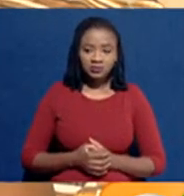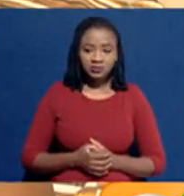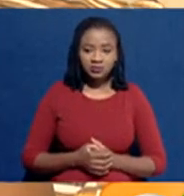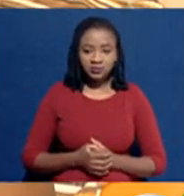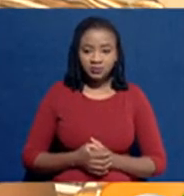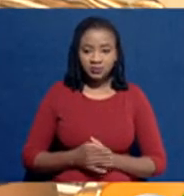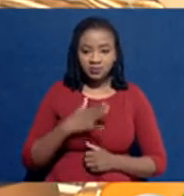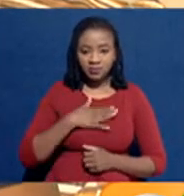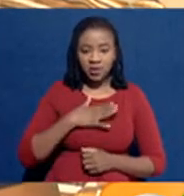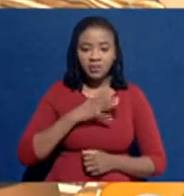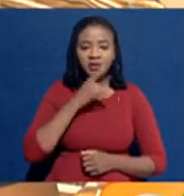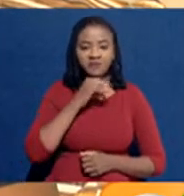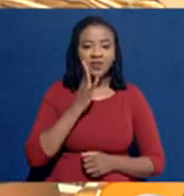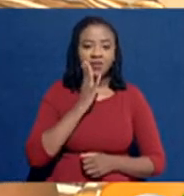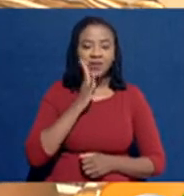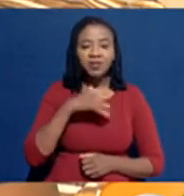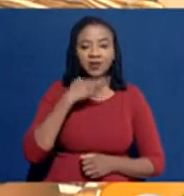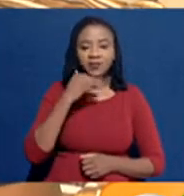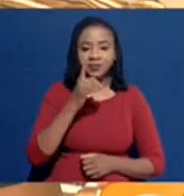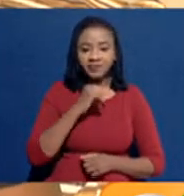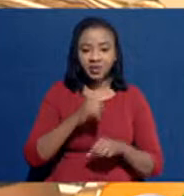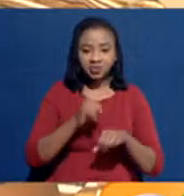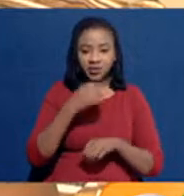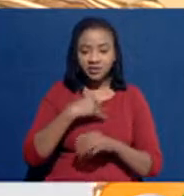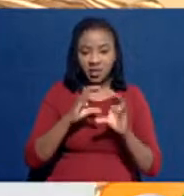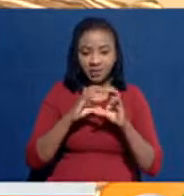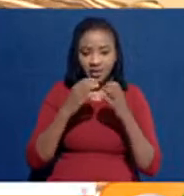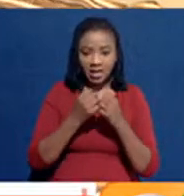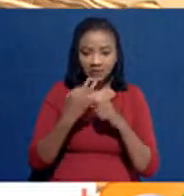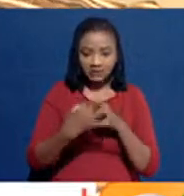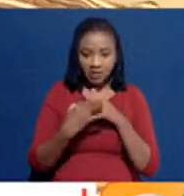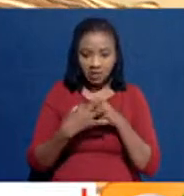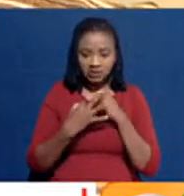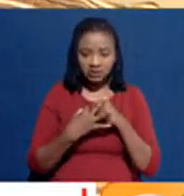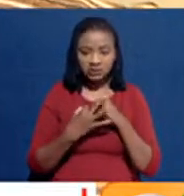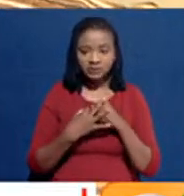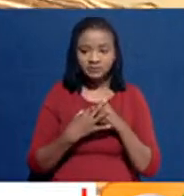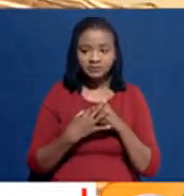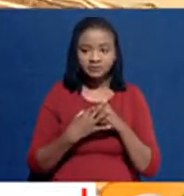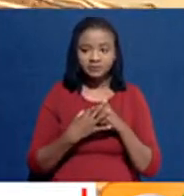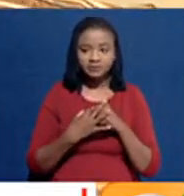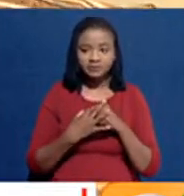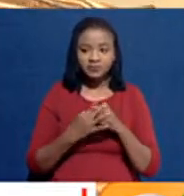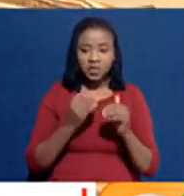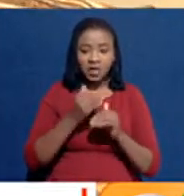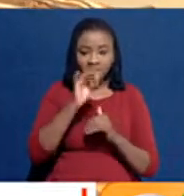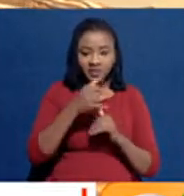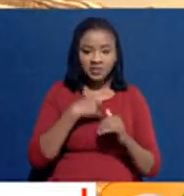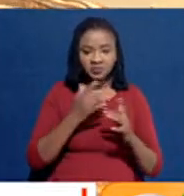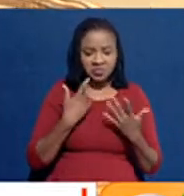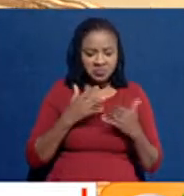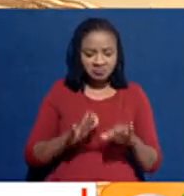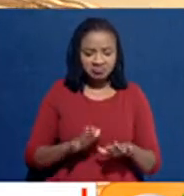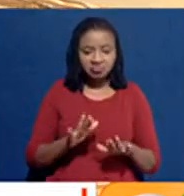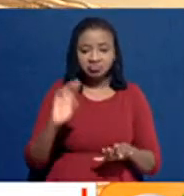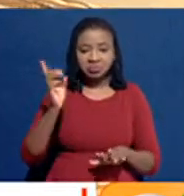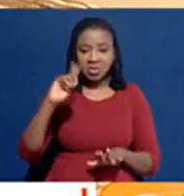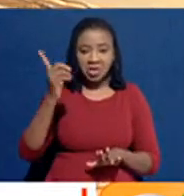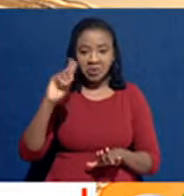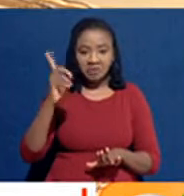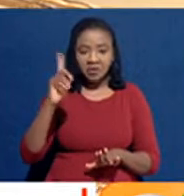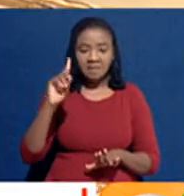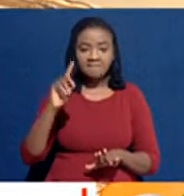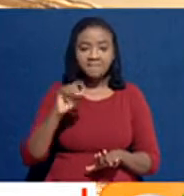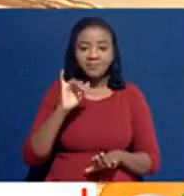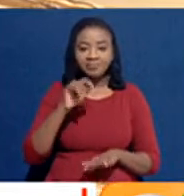parents walipass nikiwa class 8 and then tukakuwa Nairobi